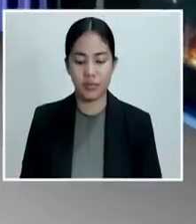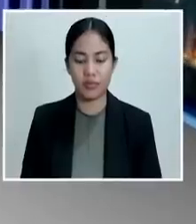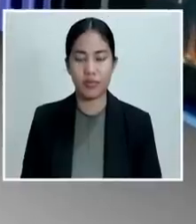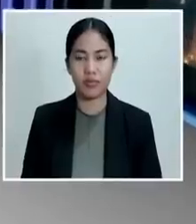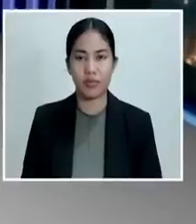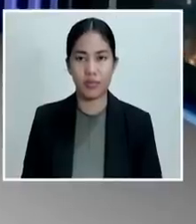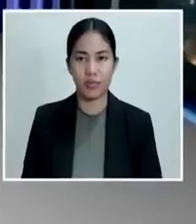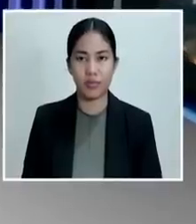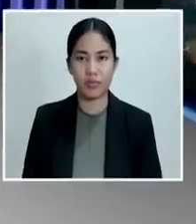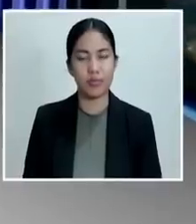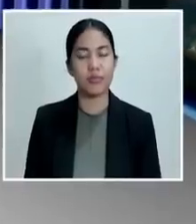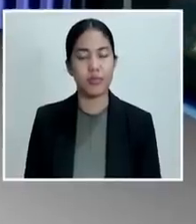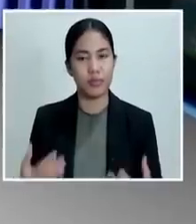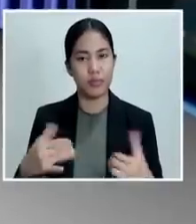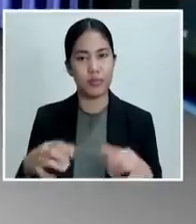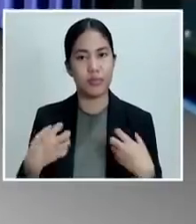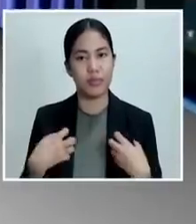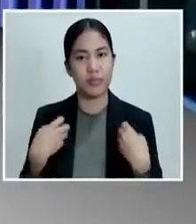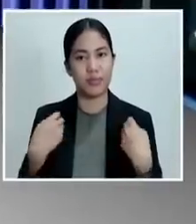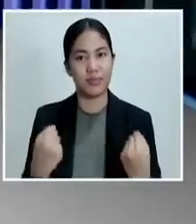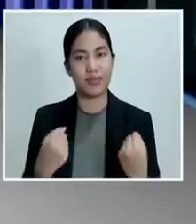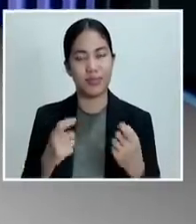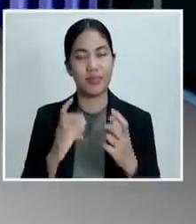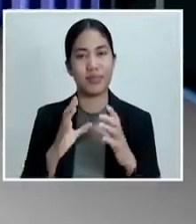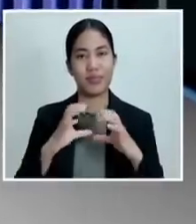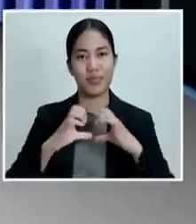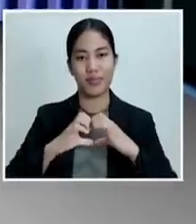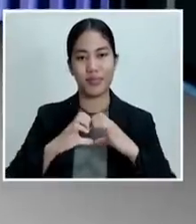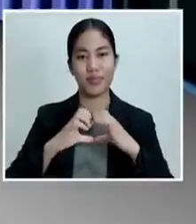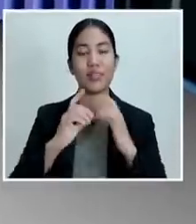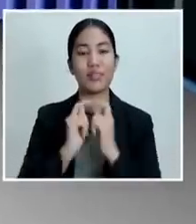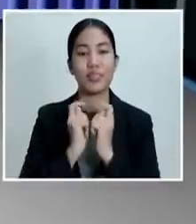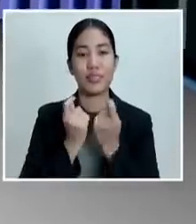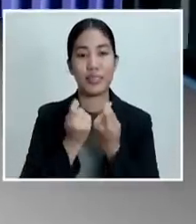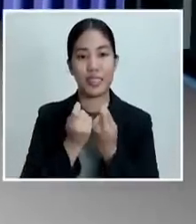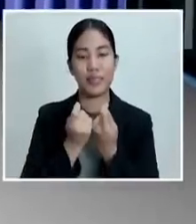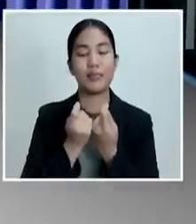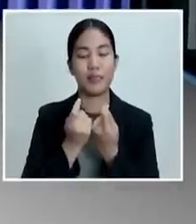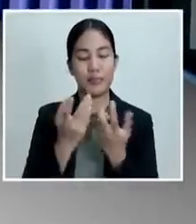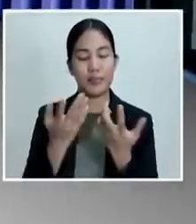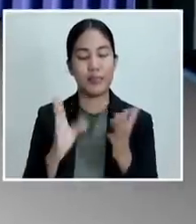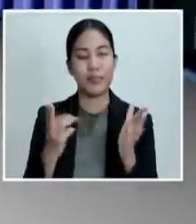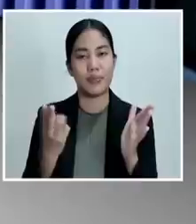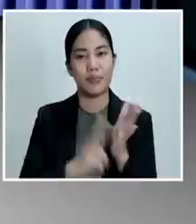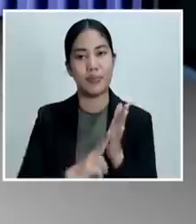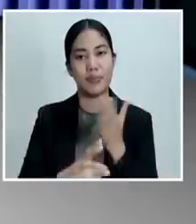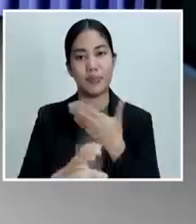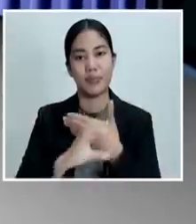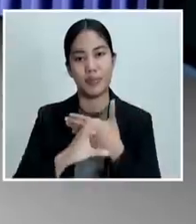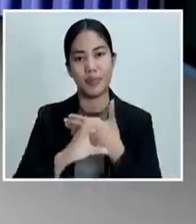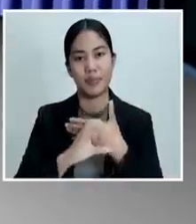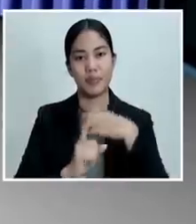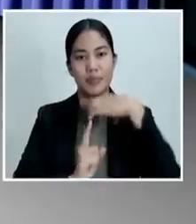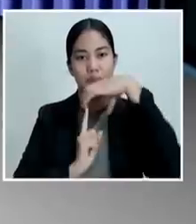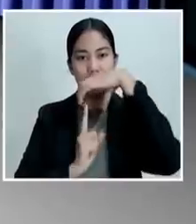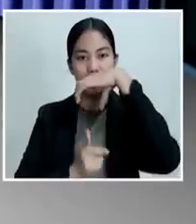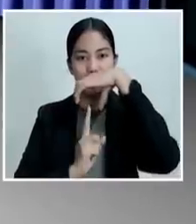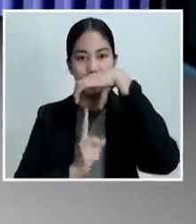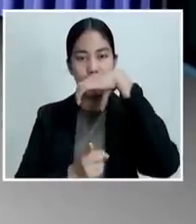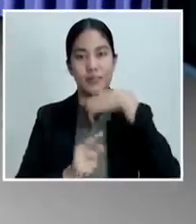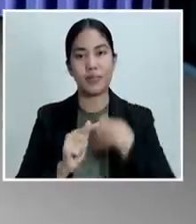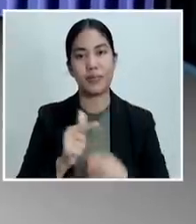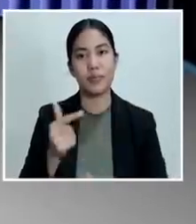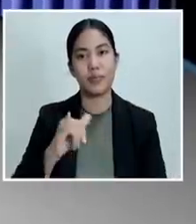Going strong ang KDLEC's Love Team matapos pumirma ng bagong kontrata sa Kapamilya Network. Ibinahagi naman ni Jane Oynesa ang